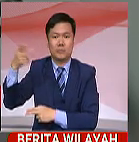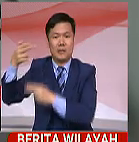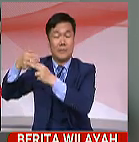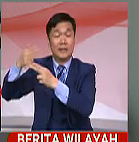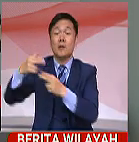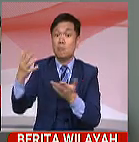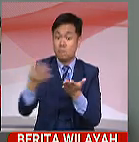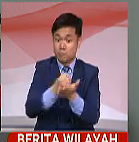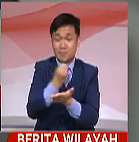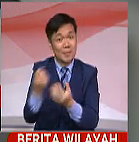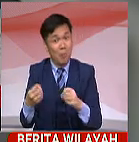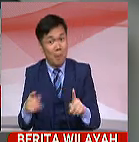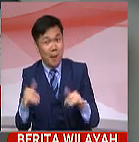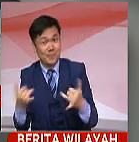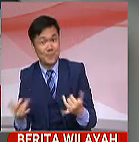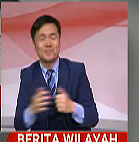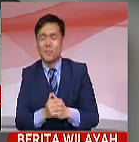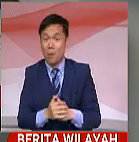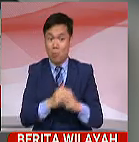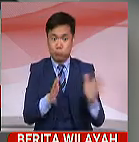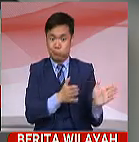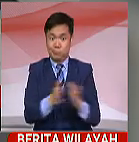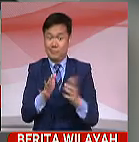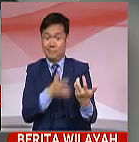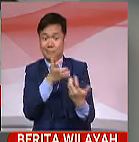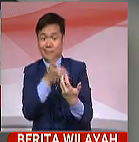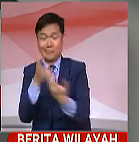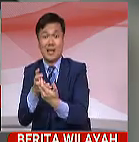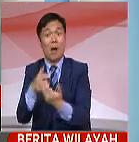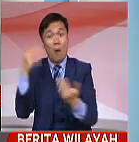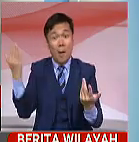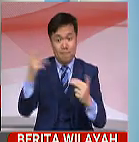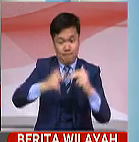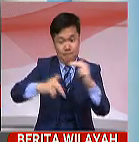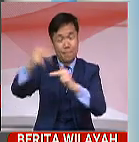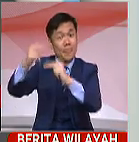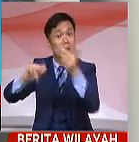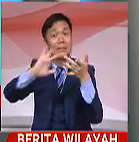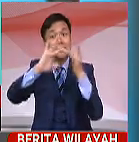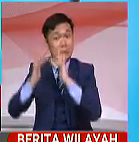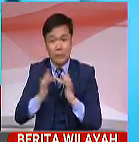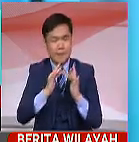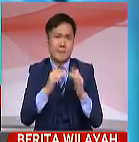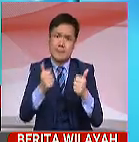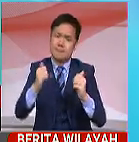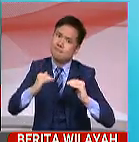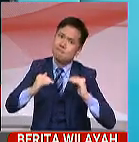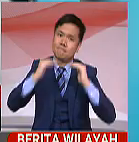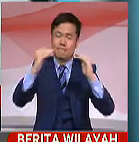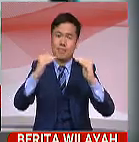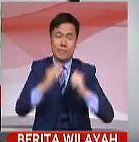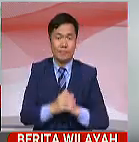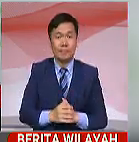ada dalam inisiatif dan rangka tindakan ini bagi membina rangkaian dan ekosistem yang lebih baik sekaligus